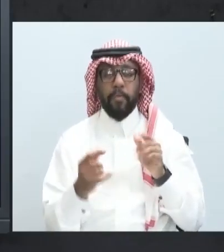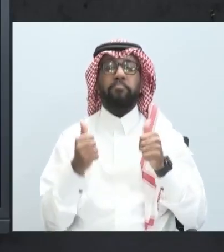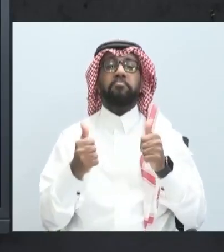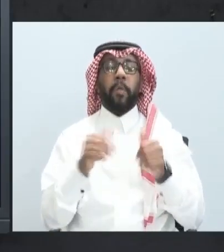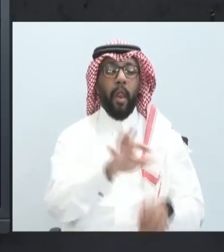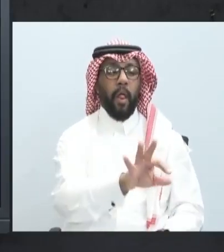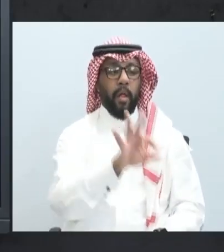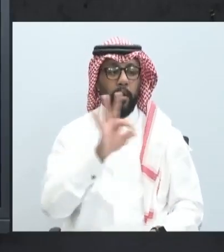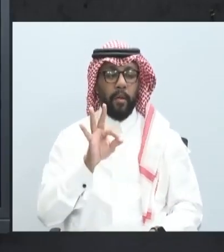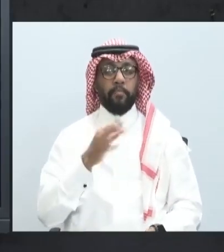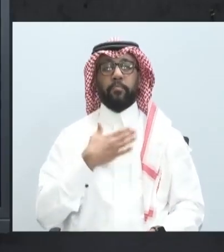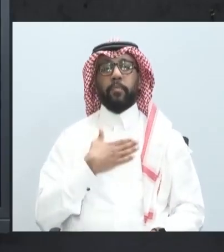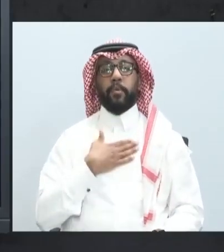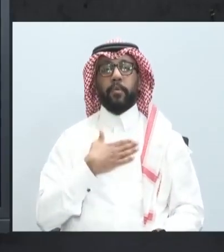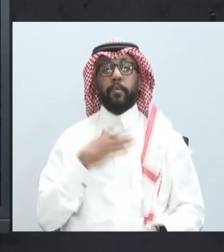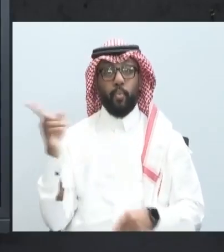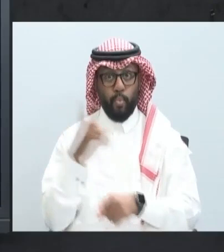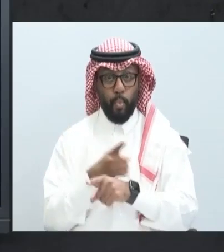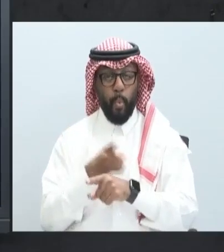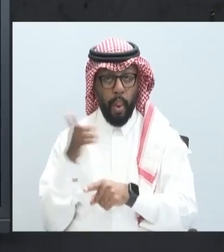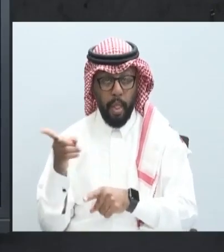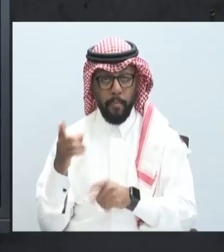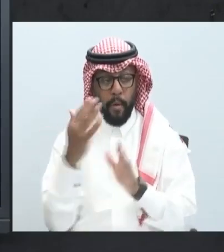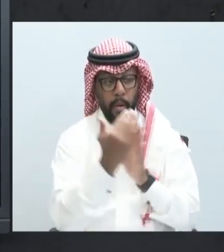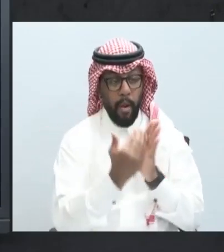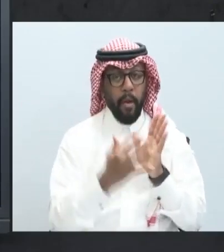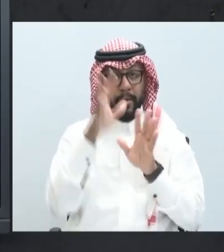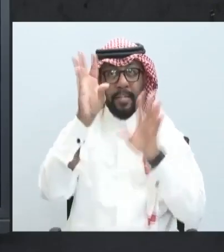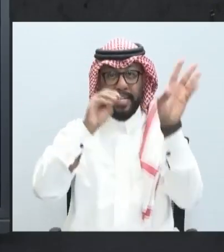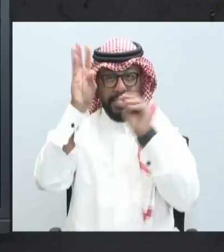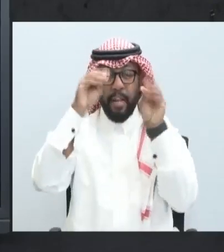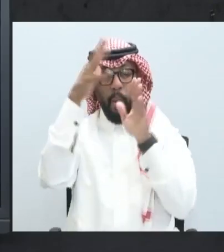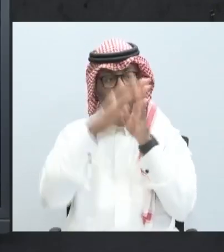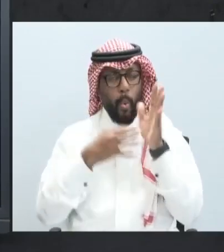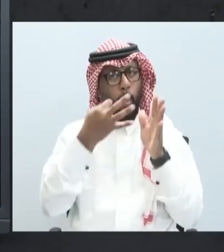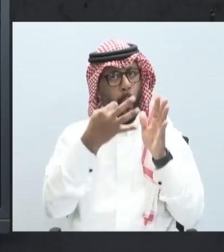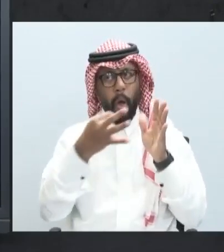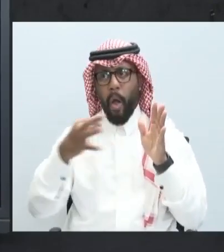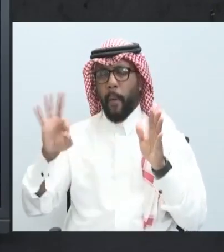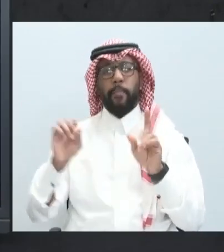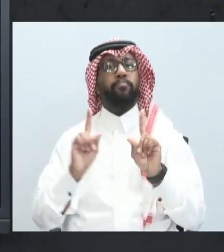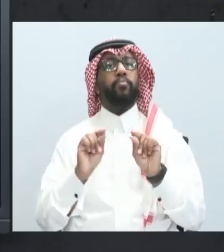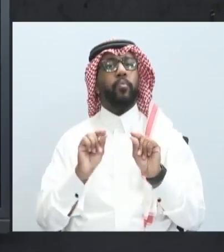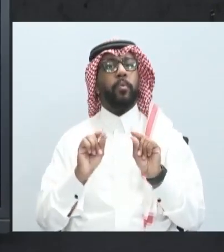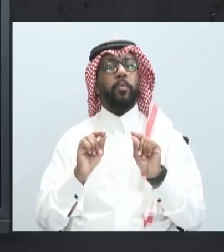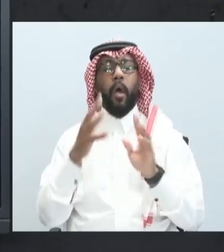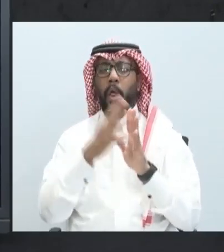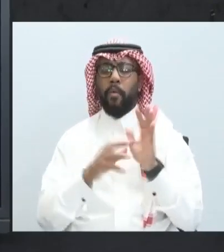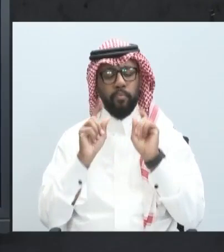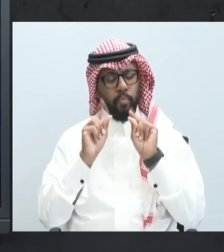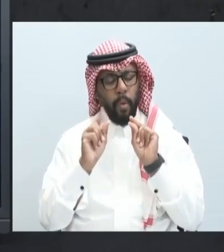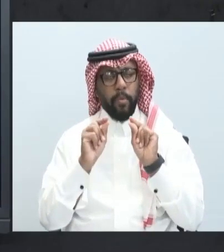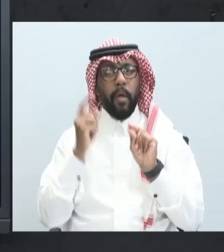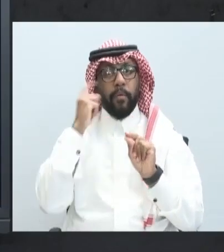انا ارى ان جميع الاستدلالات الموجوده في النص محكمه لكن يجب عليك انت